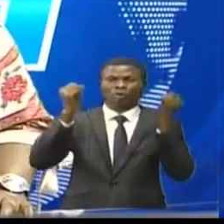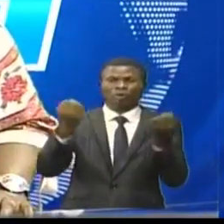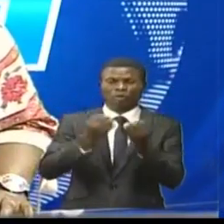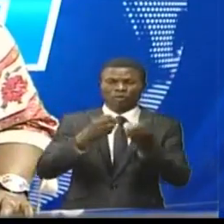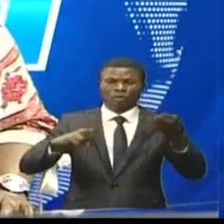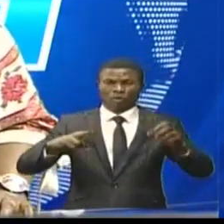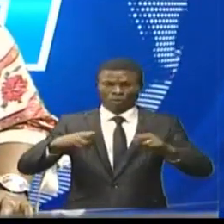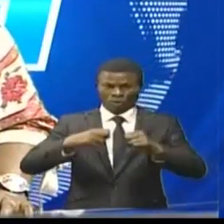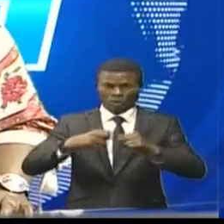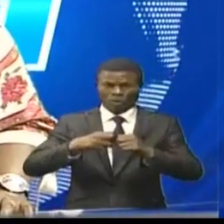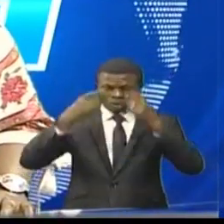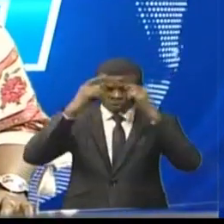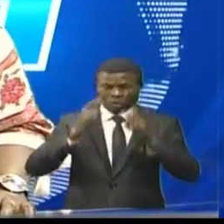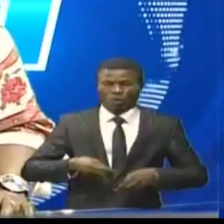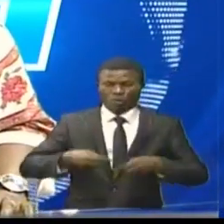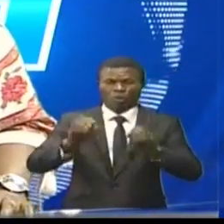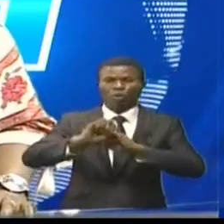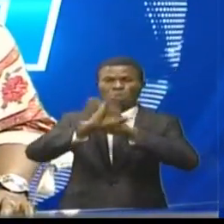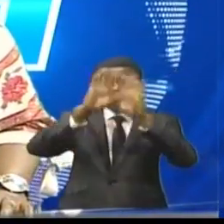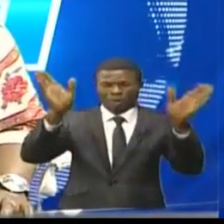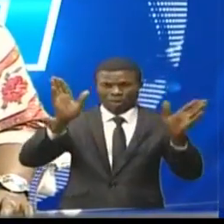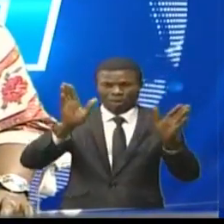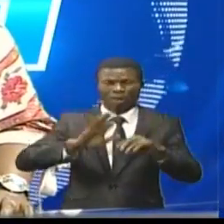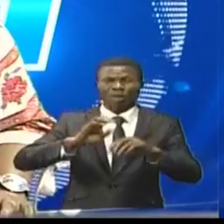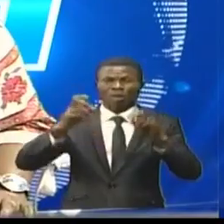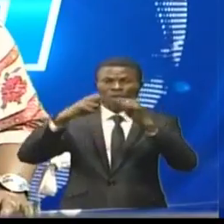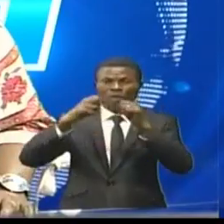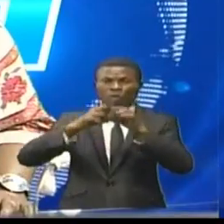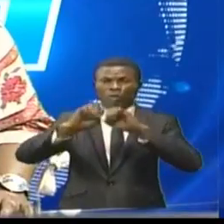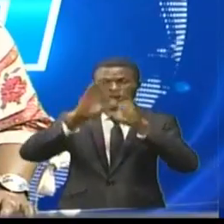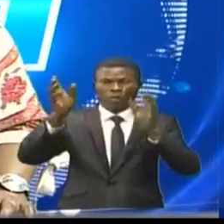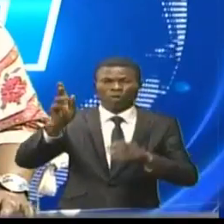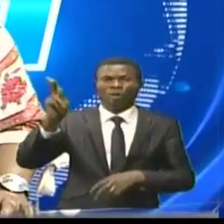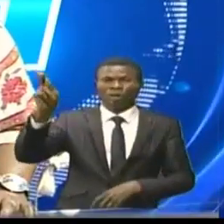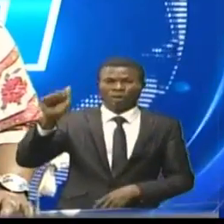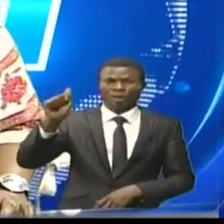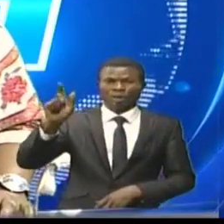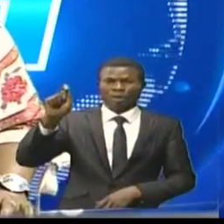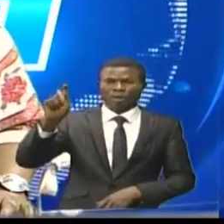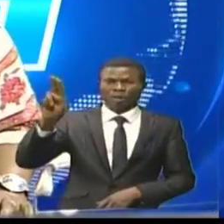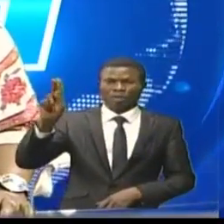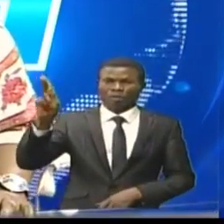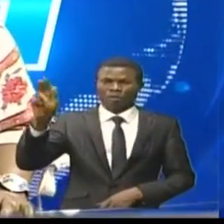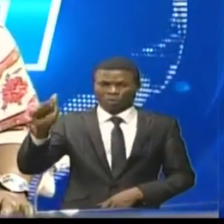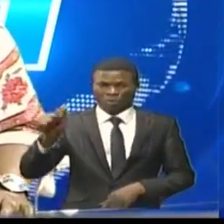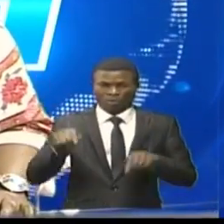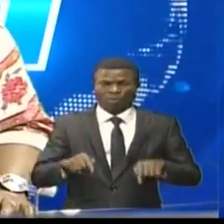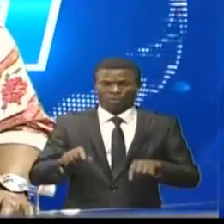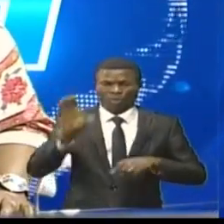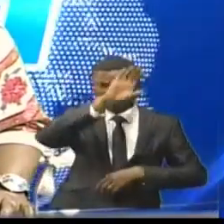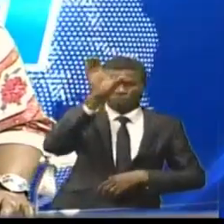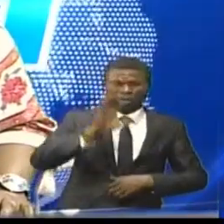de Kananga, chef de la province. Après l'éclairage des communes de Katoka et de Ndesha, c'est au tour de la